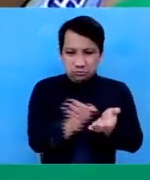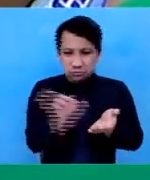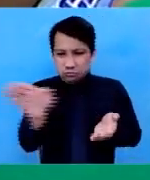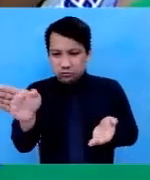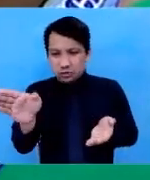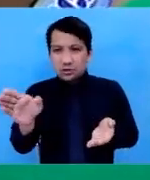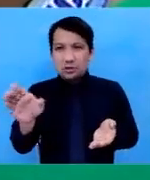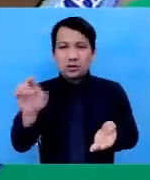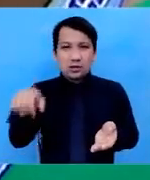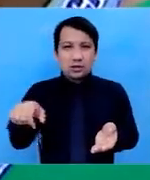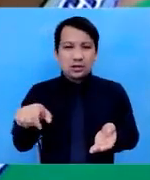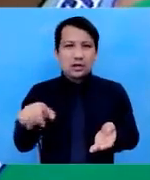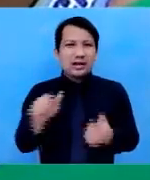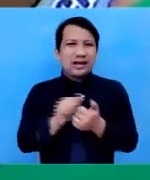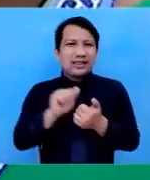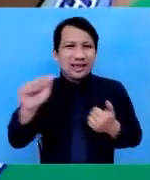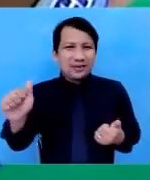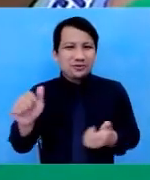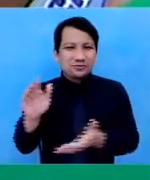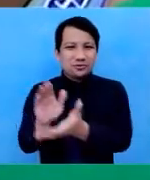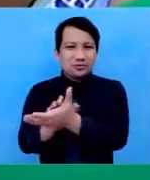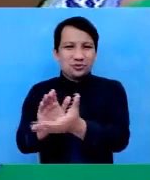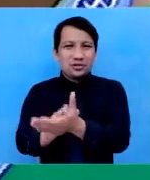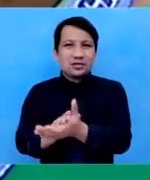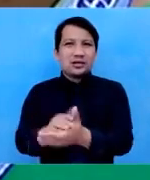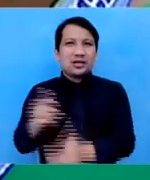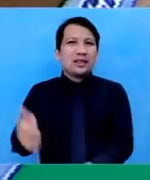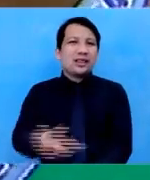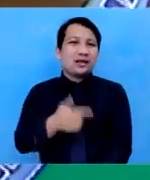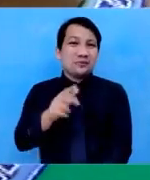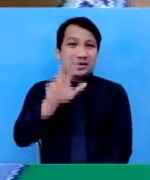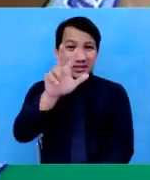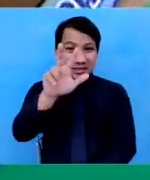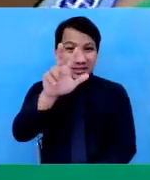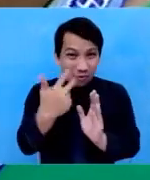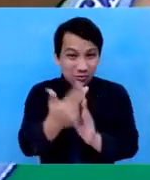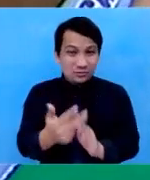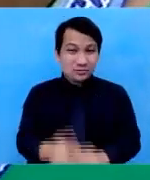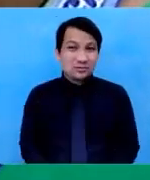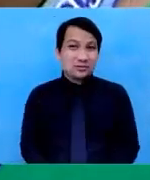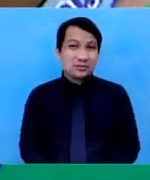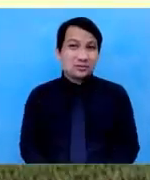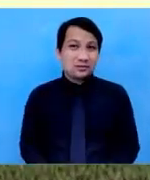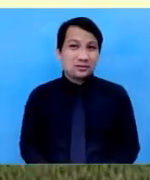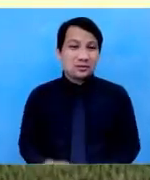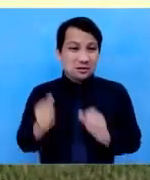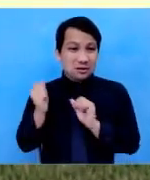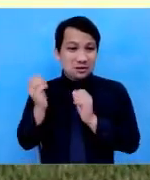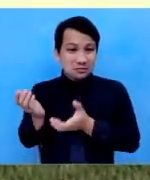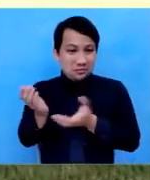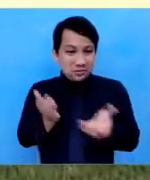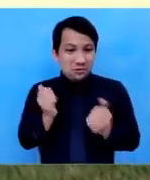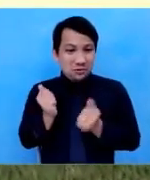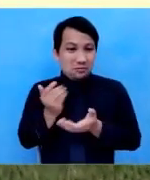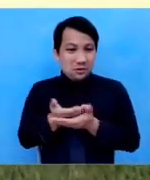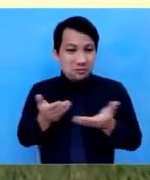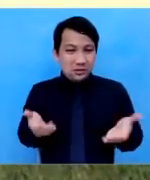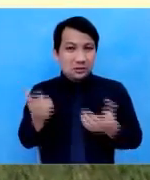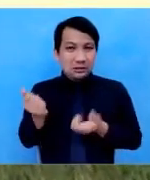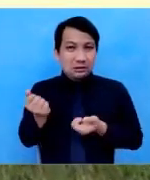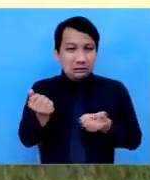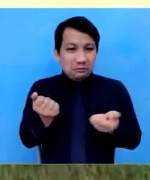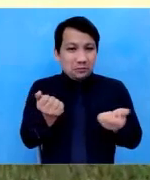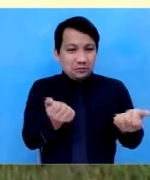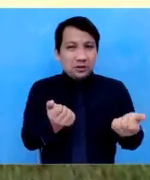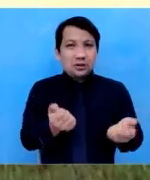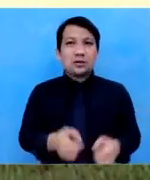ako hanggang sa school ko po, that is 3 hours hike, binubuhat yung mga materyales. Sabi naman ni Teacher Meldy na